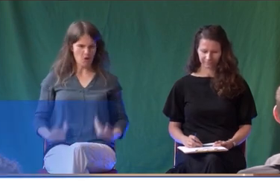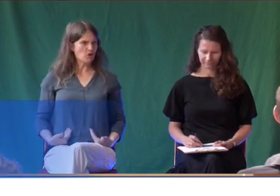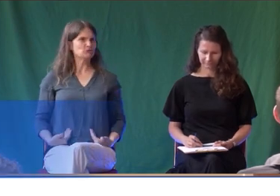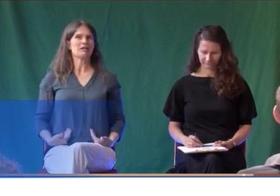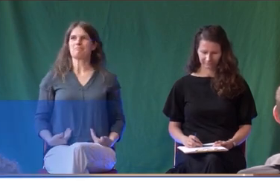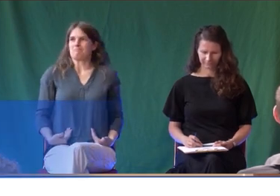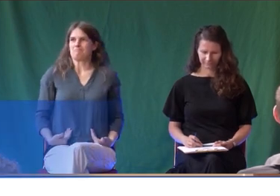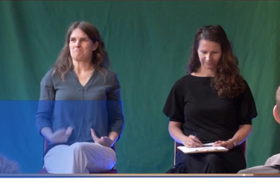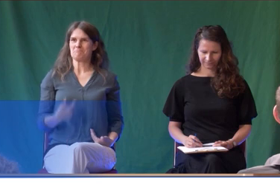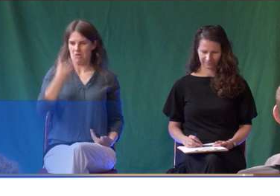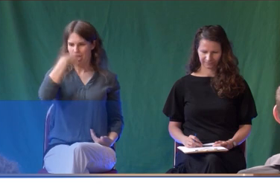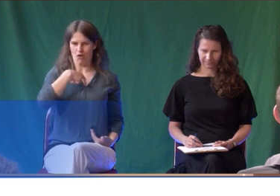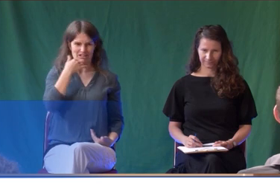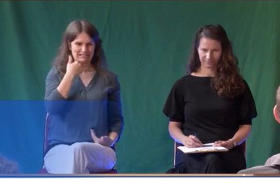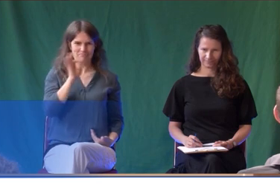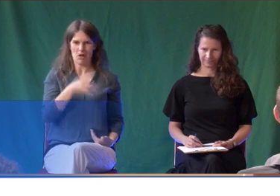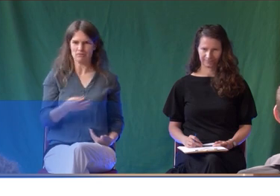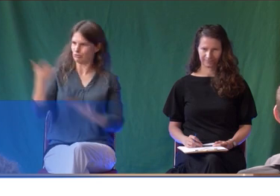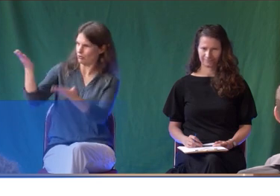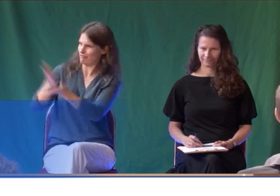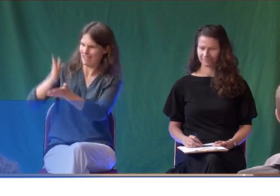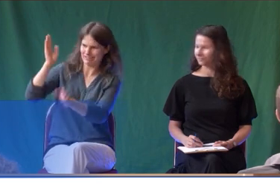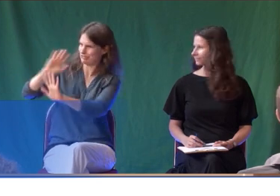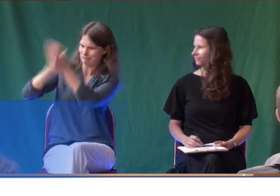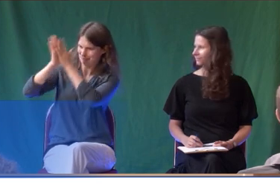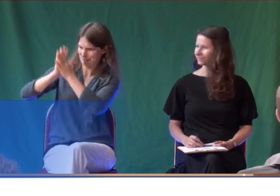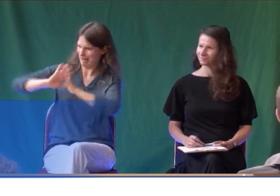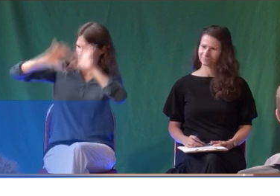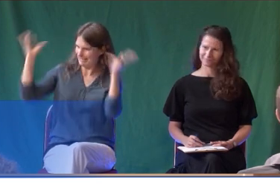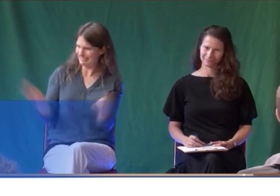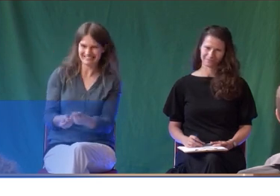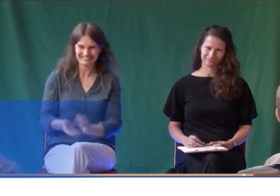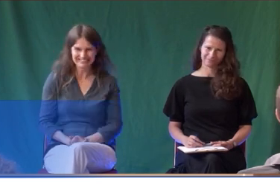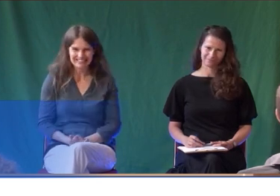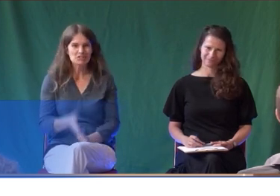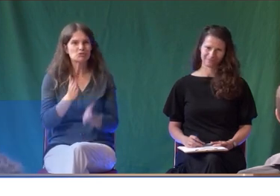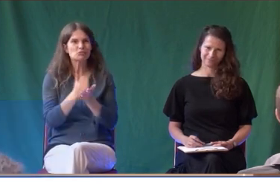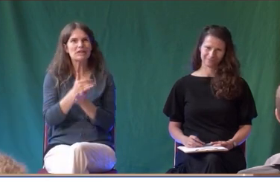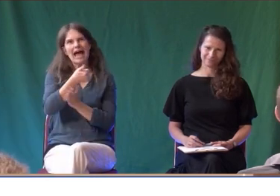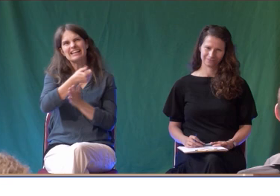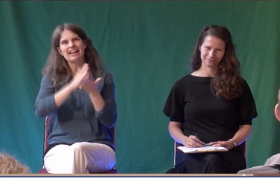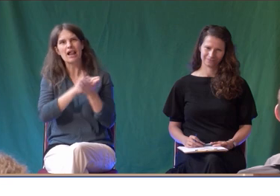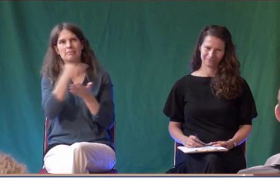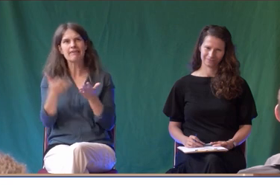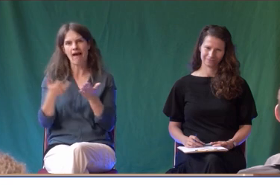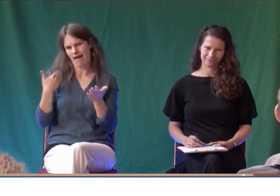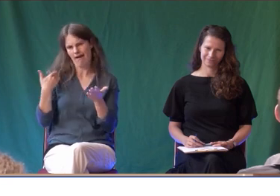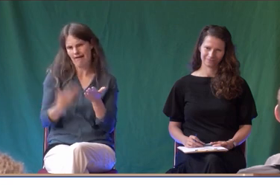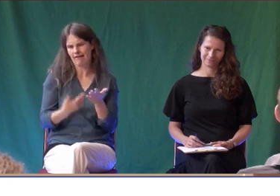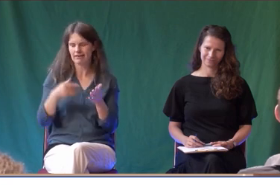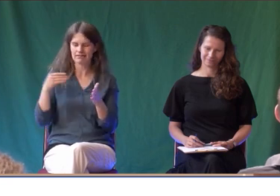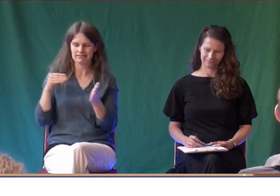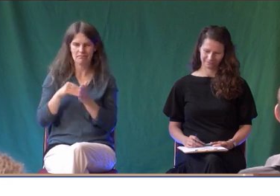eigentlich gar nichts mehr zu mir selber sagen genau seit jetzt reichlich anderthalb Jahren bin ich mit einem kleinen Team dafür